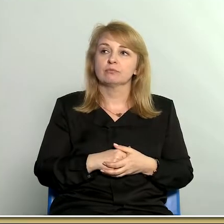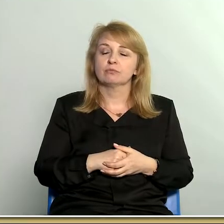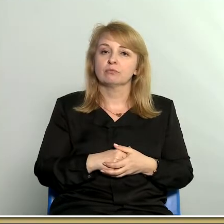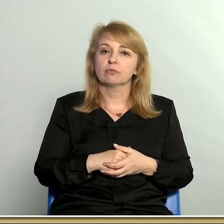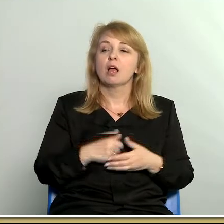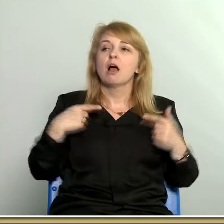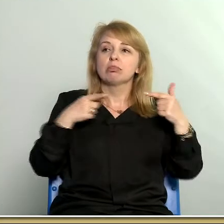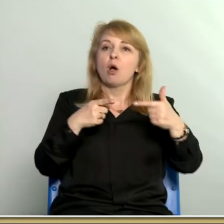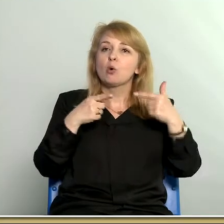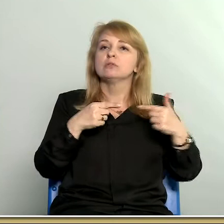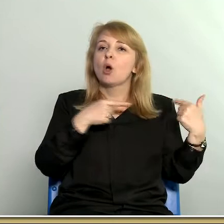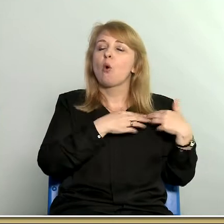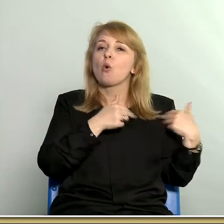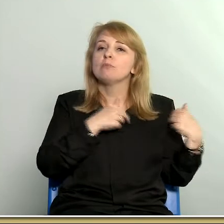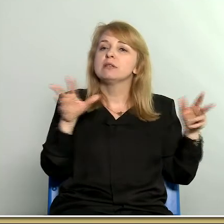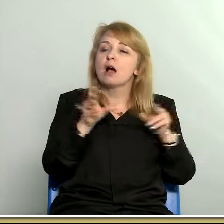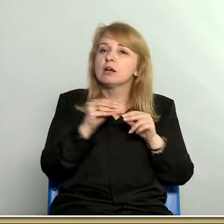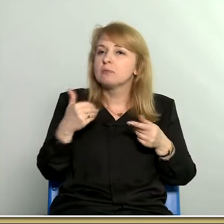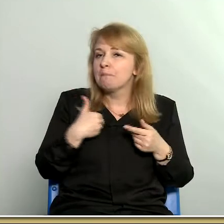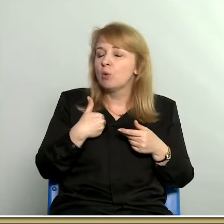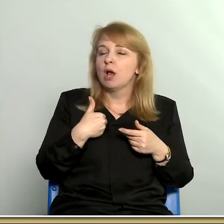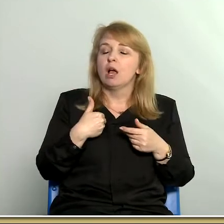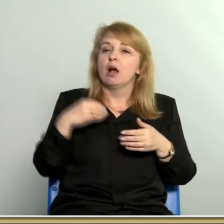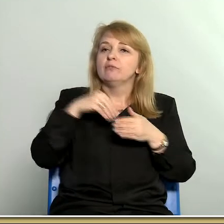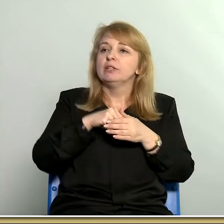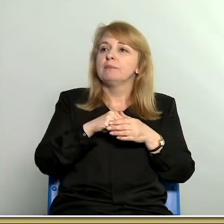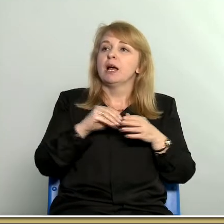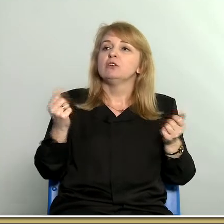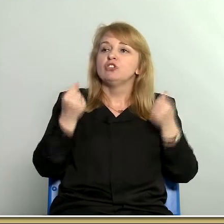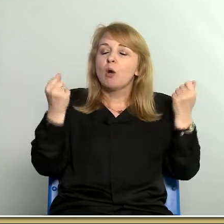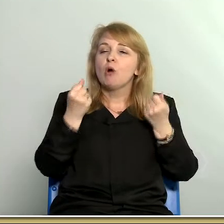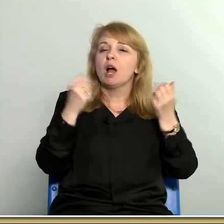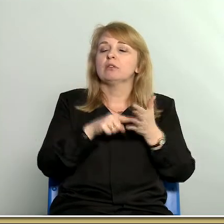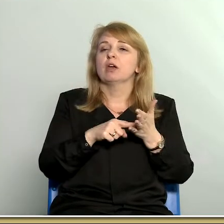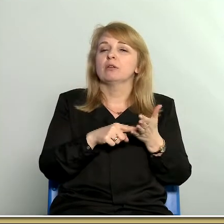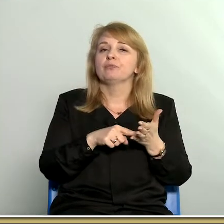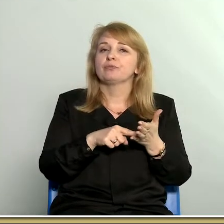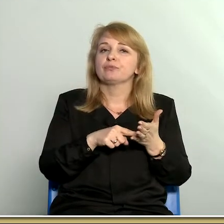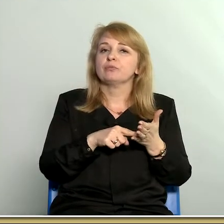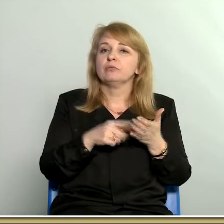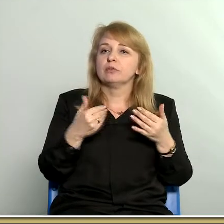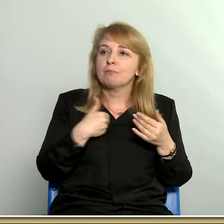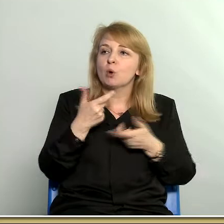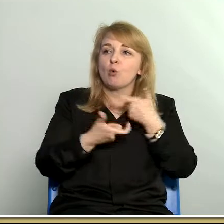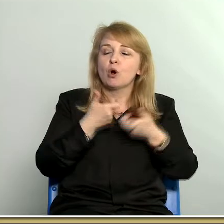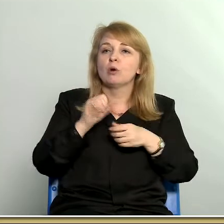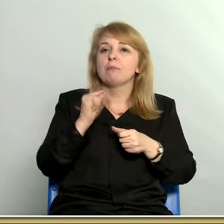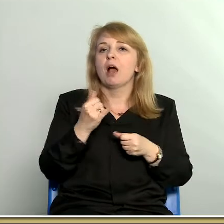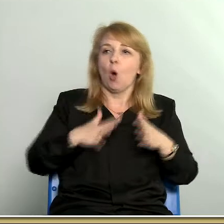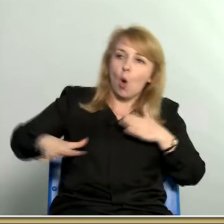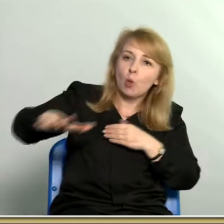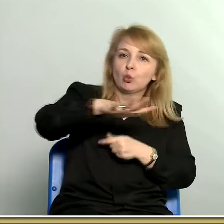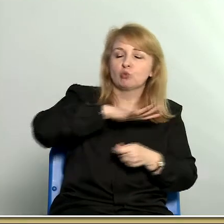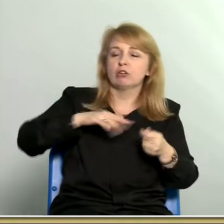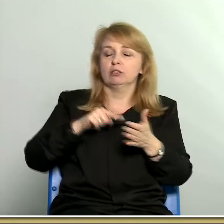negocjacji z Komisją, jest takie działanie, które ukryliśmy w tym priorytecie, było to działanie, które zakwalifikowaliśmy jako otoczenie, jako